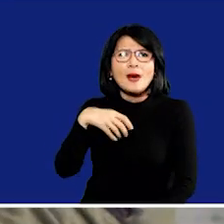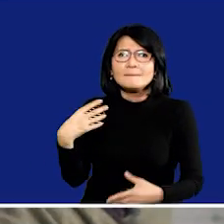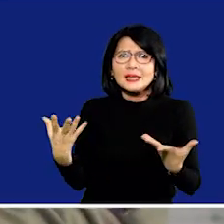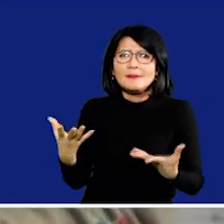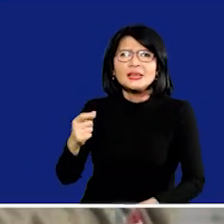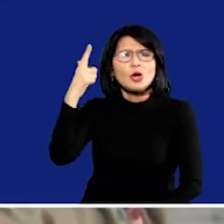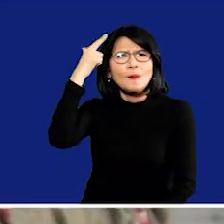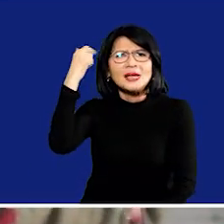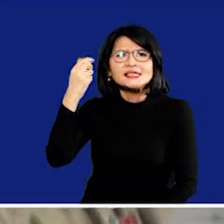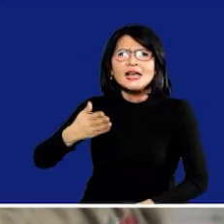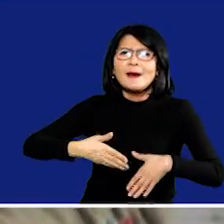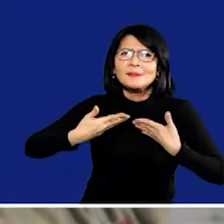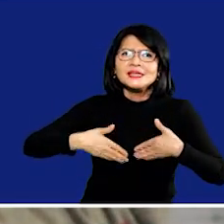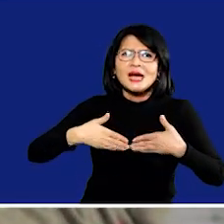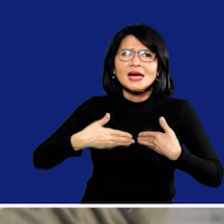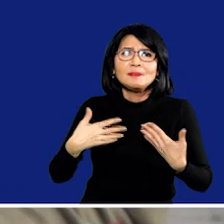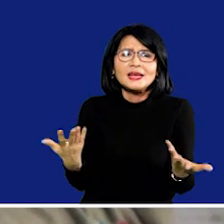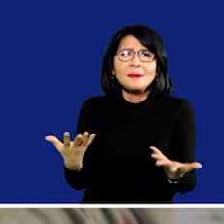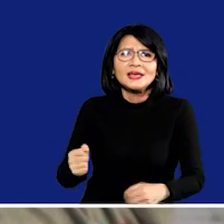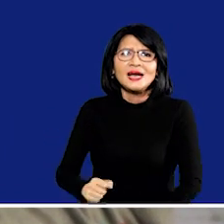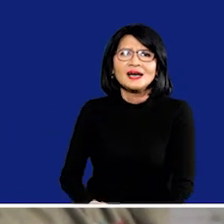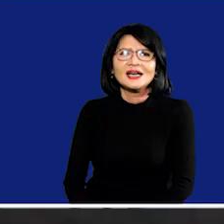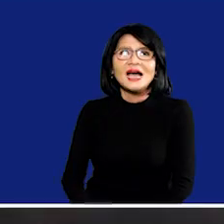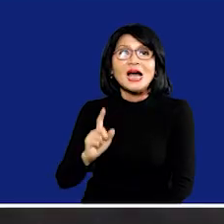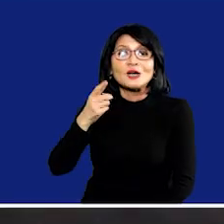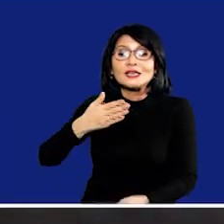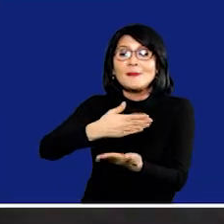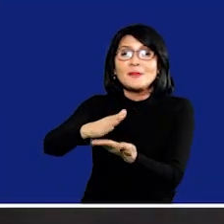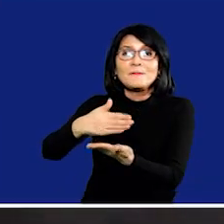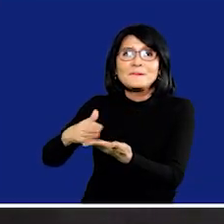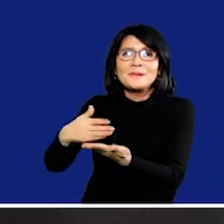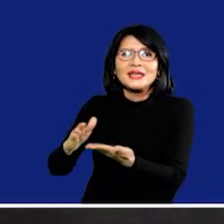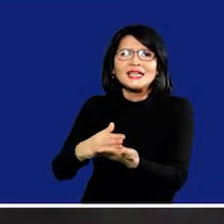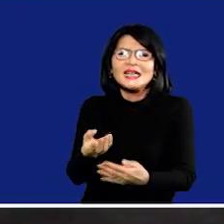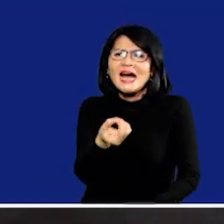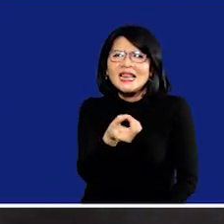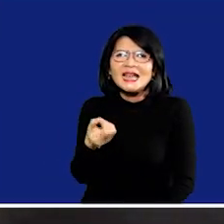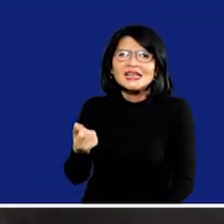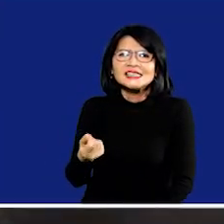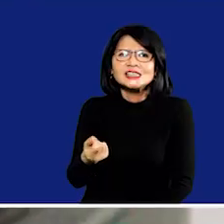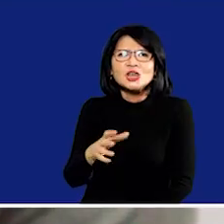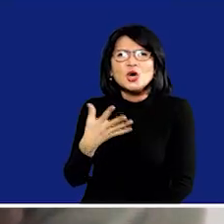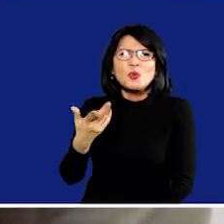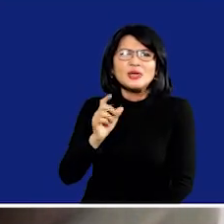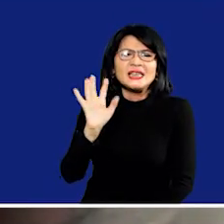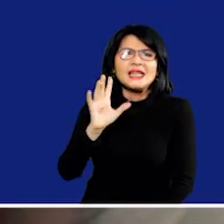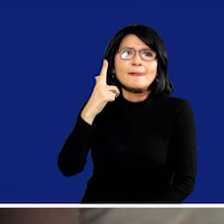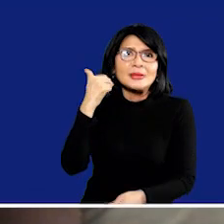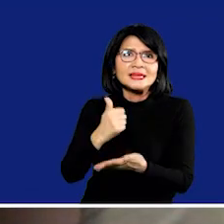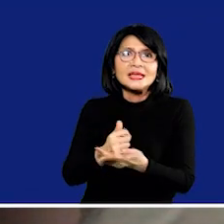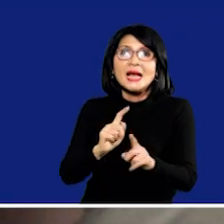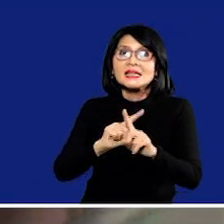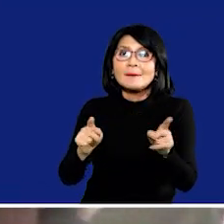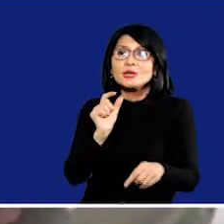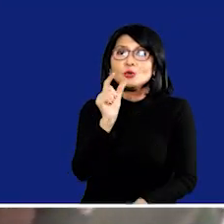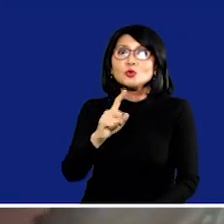mereka belajar, semenyenangkan apa sih mereka ketika kamu tuh membagikan hal-hal kecil yang sebenarnya mungkin kamu anggap gak penting, tapi